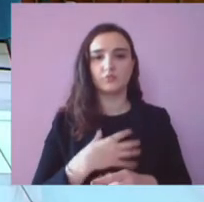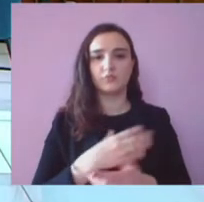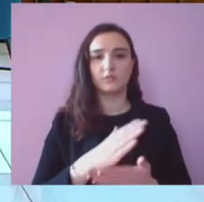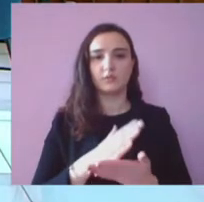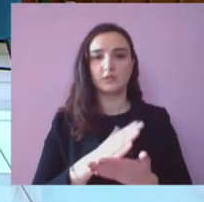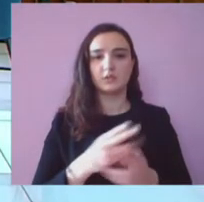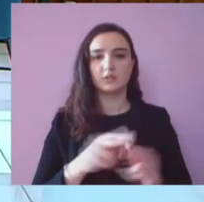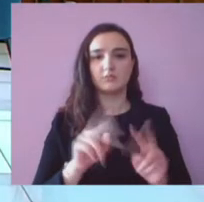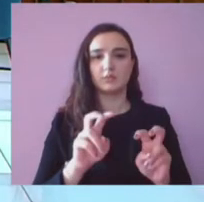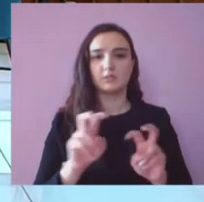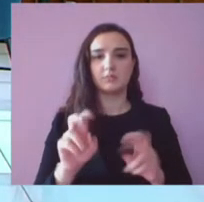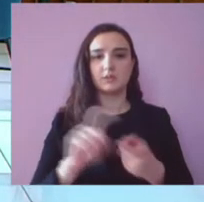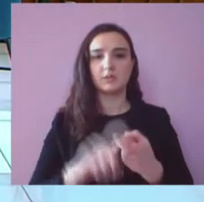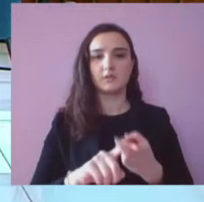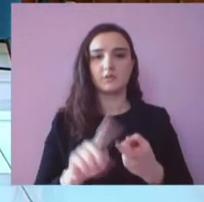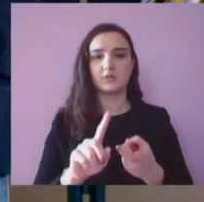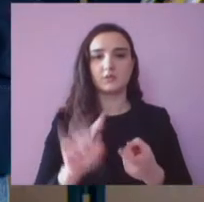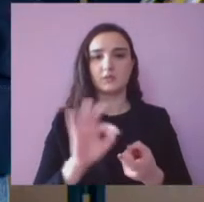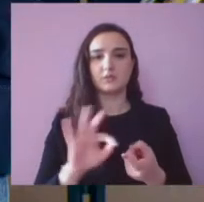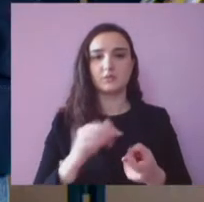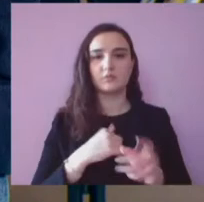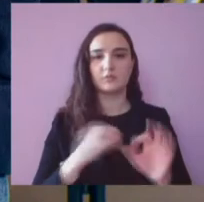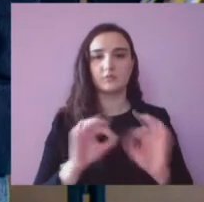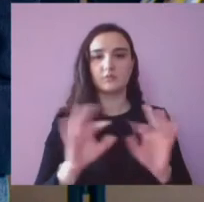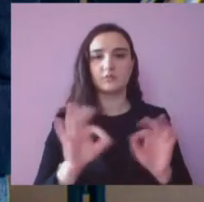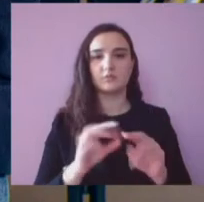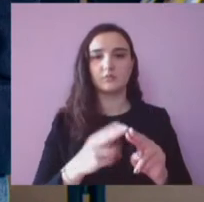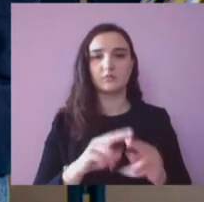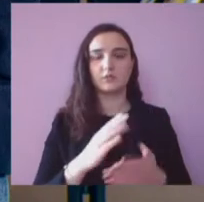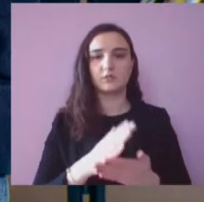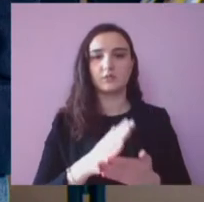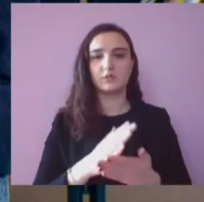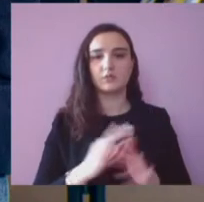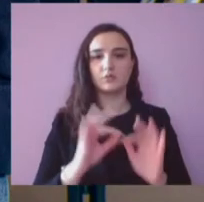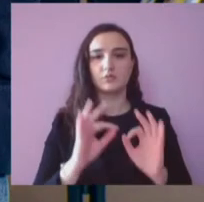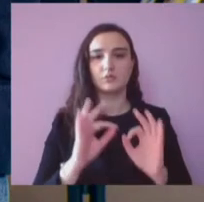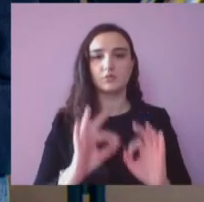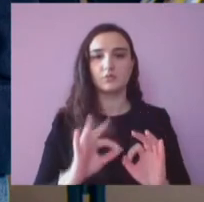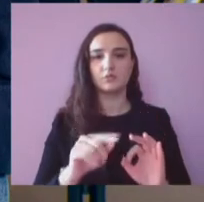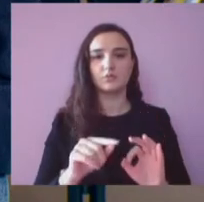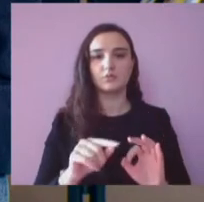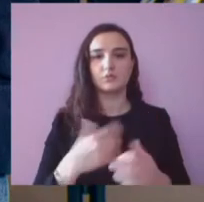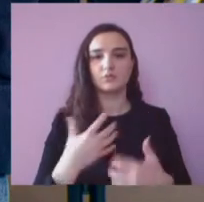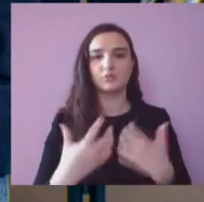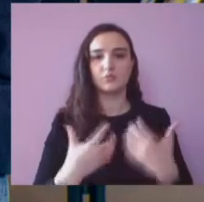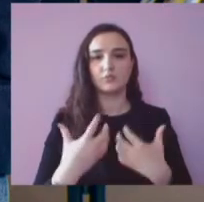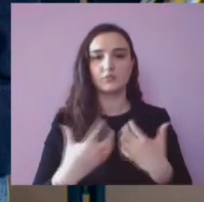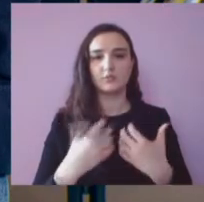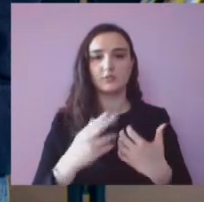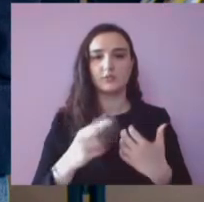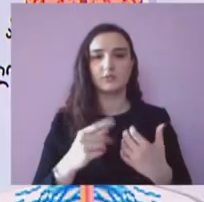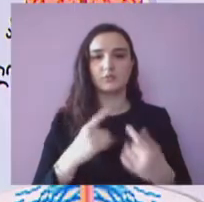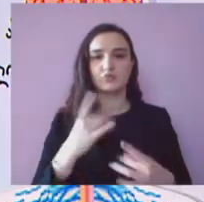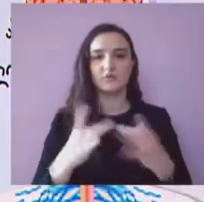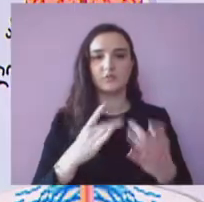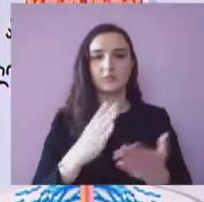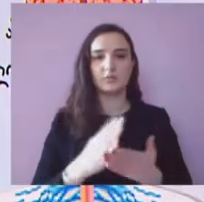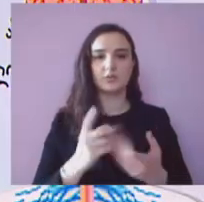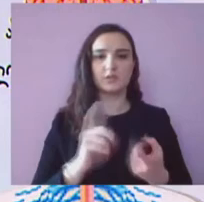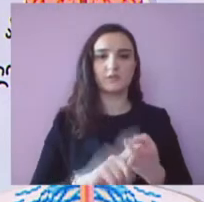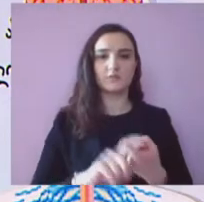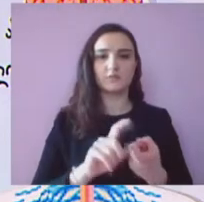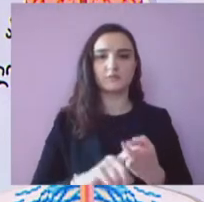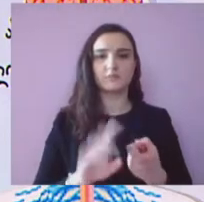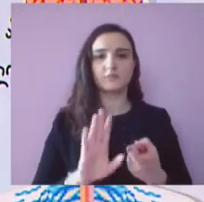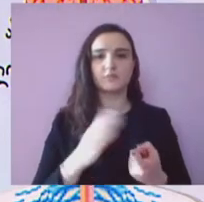თემასთან კავშირში, რადგან ჩვენ საუბრობთ, იმიტომ რომ ეს არის სწორედ ამიტომ კითხეთ, შფოთვა და ჭირვეულობა არის თუ არა კავშირში. დიახ, ჩვენ